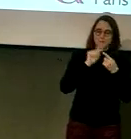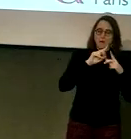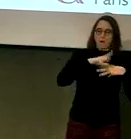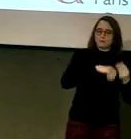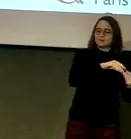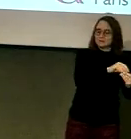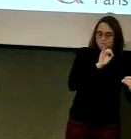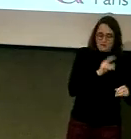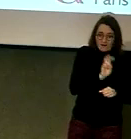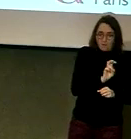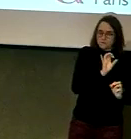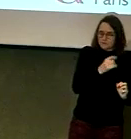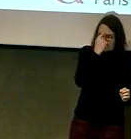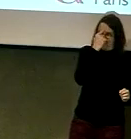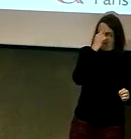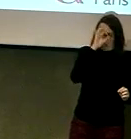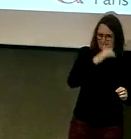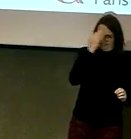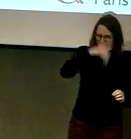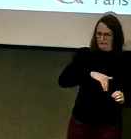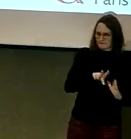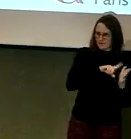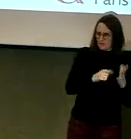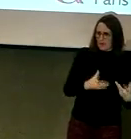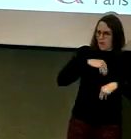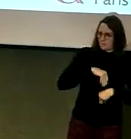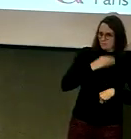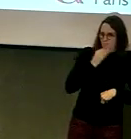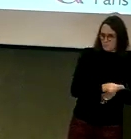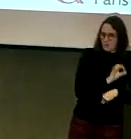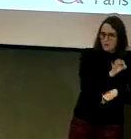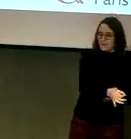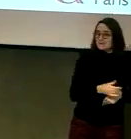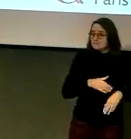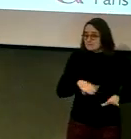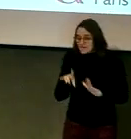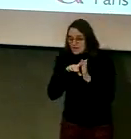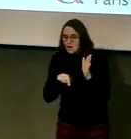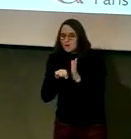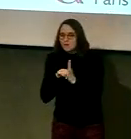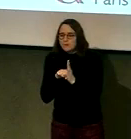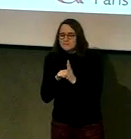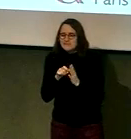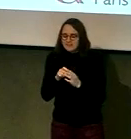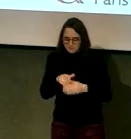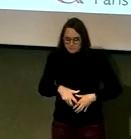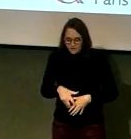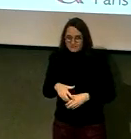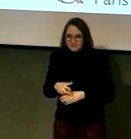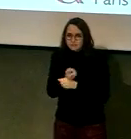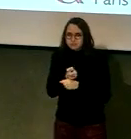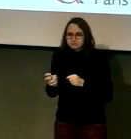que l'écologie est bien en train d'exploser que le logo danger pour les femmes